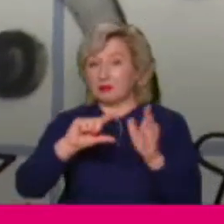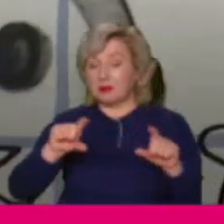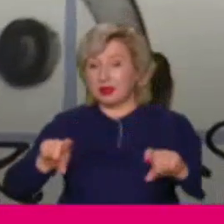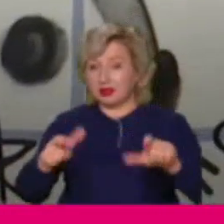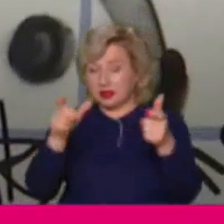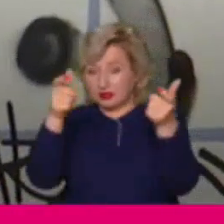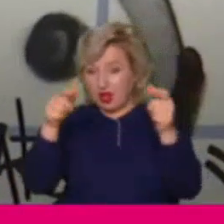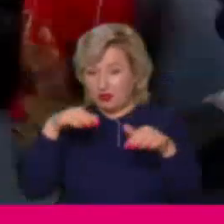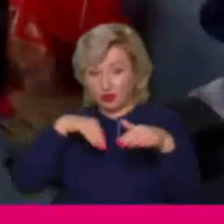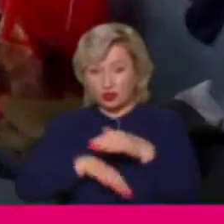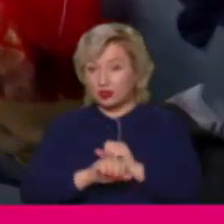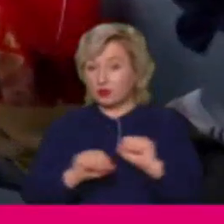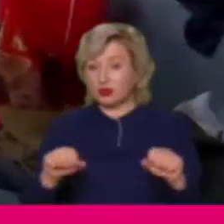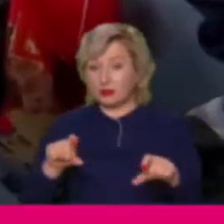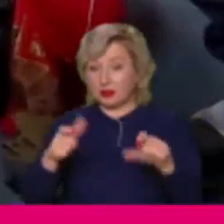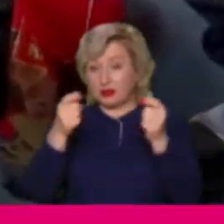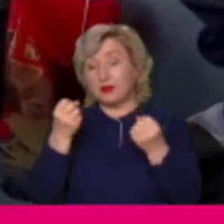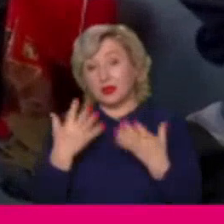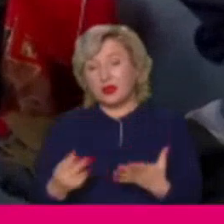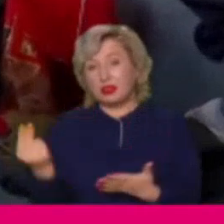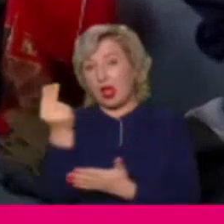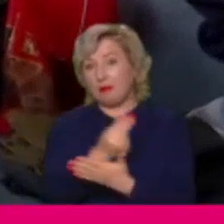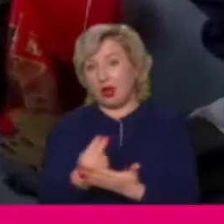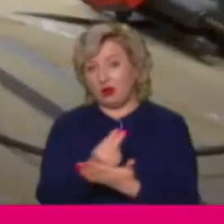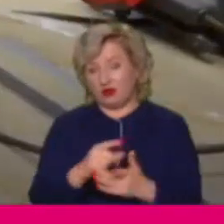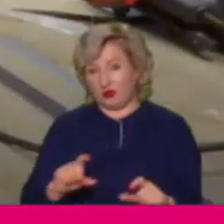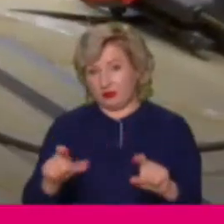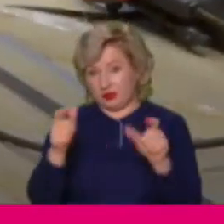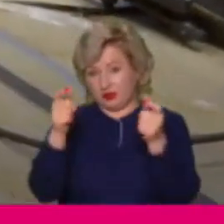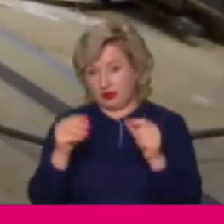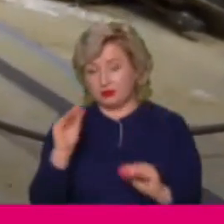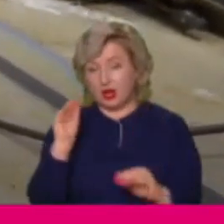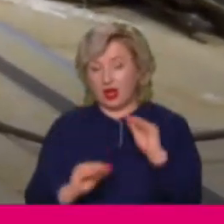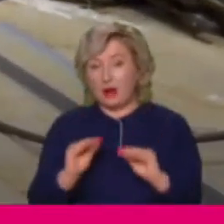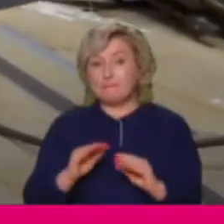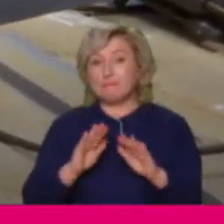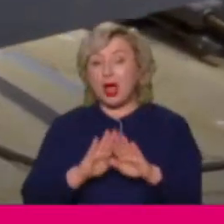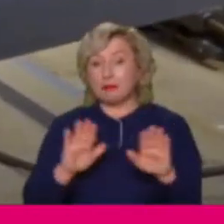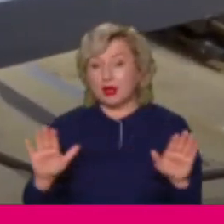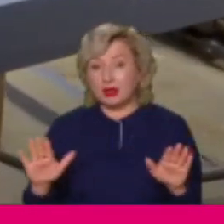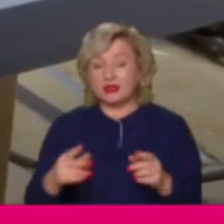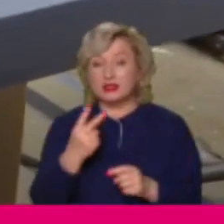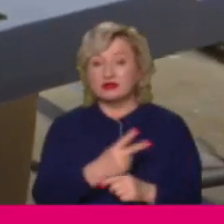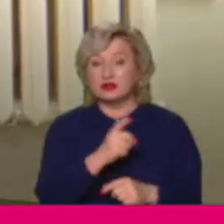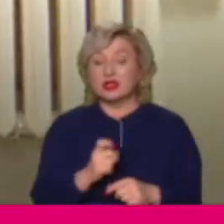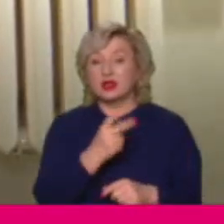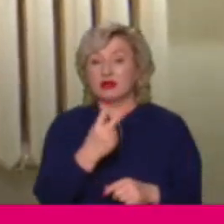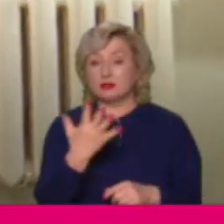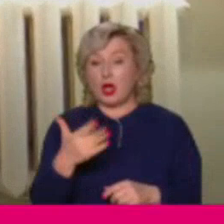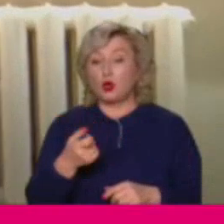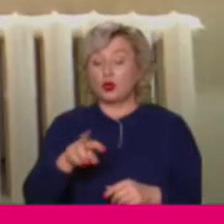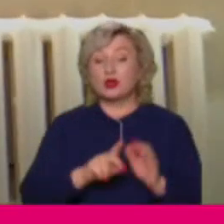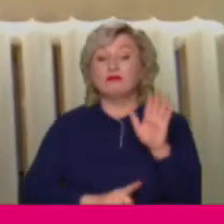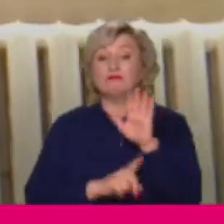укритті не можна робити плитку, тому її просто намалювали. Тепер збирають меблі і з 25 грудня